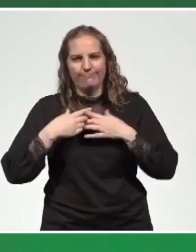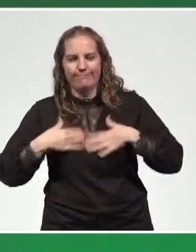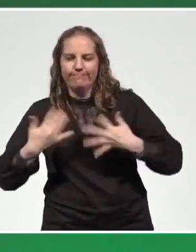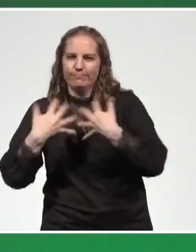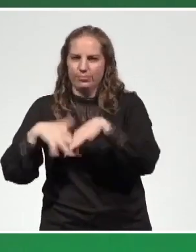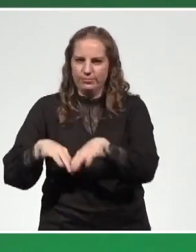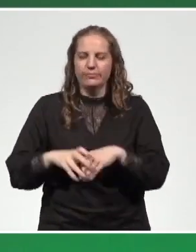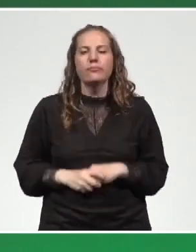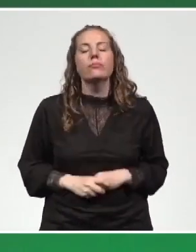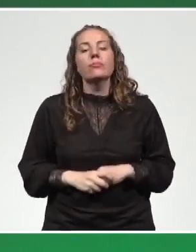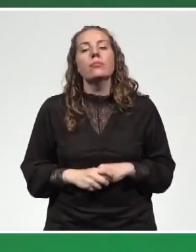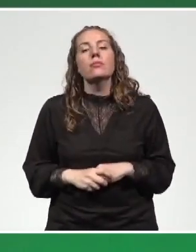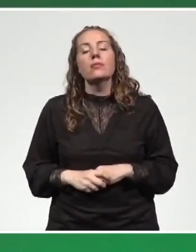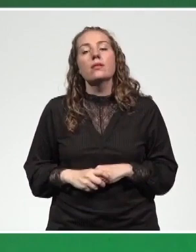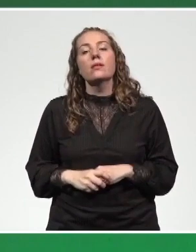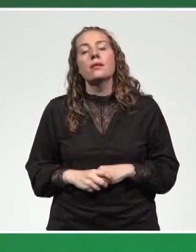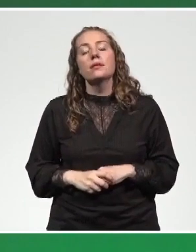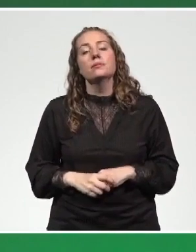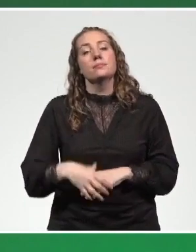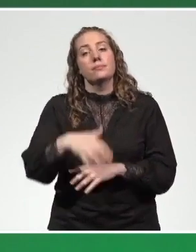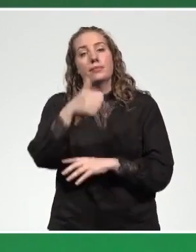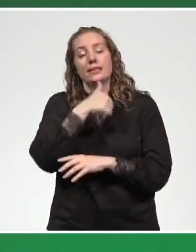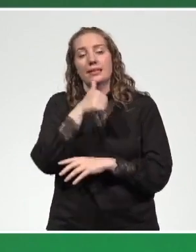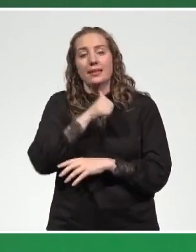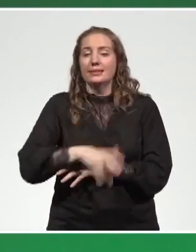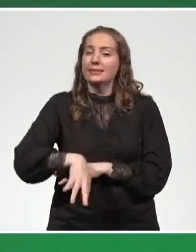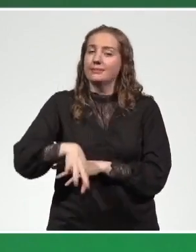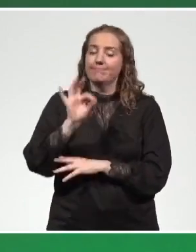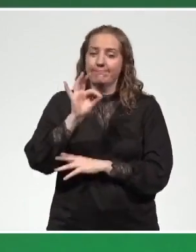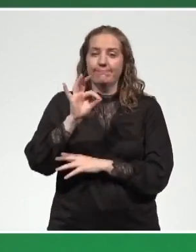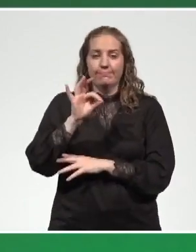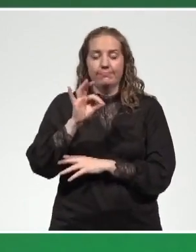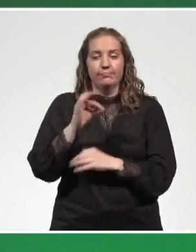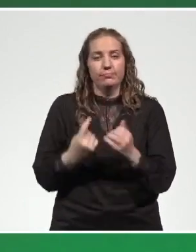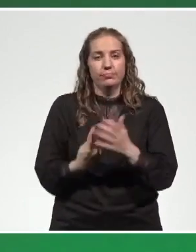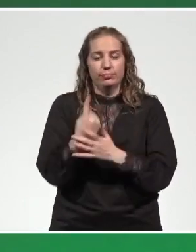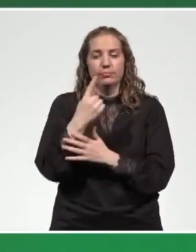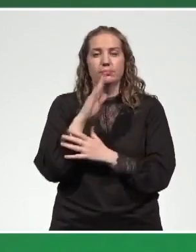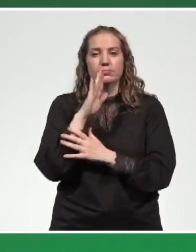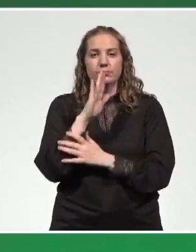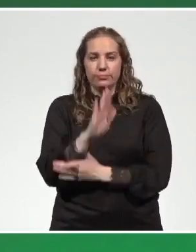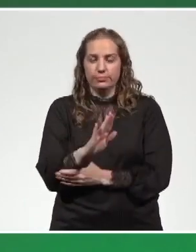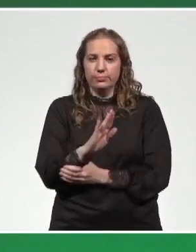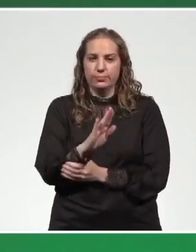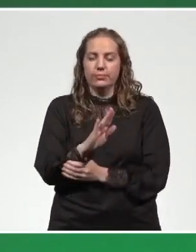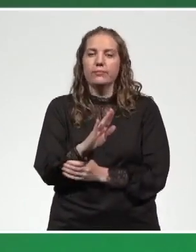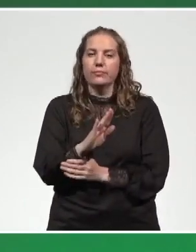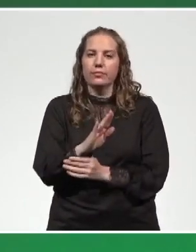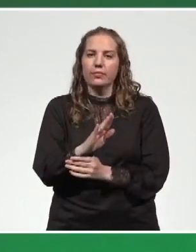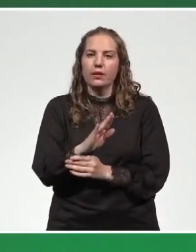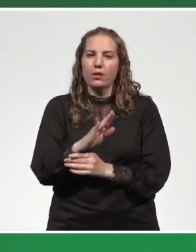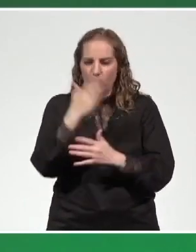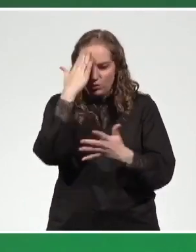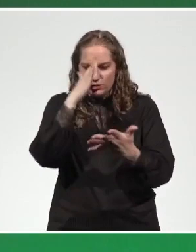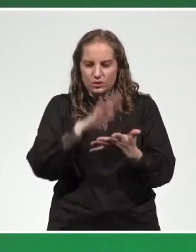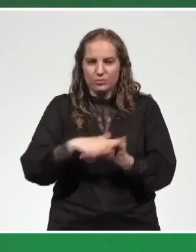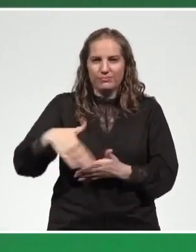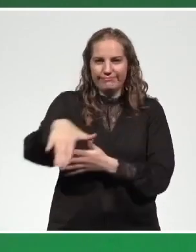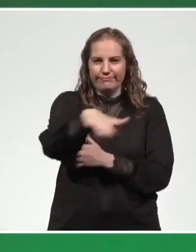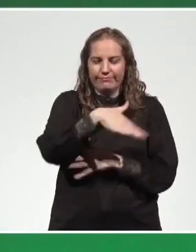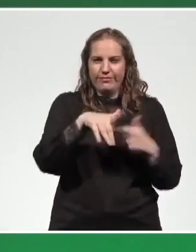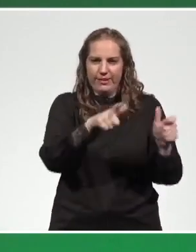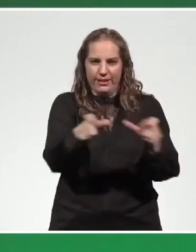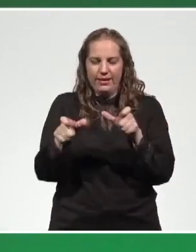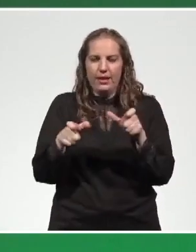Ísland getur náð einstökum árangri í náttúruvernd á alþjóðavísu með því að venda óbyggð víðerni. Við viljum stefna að